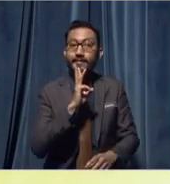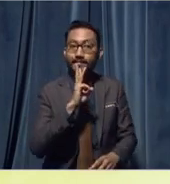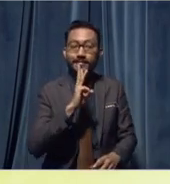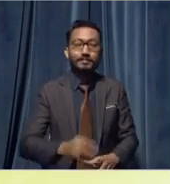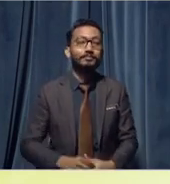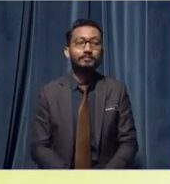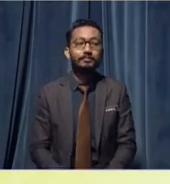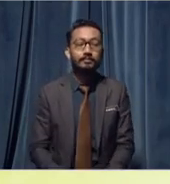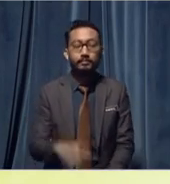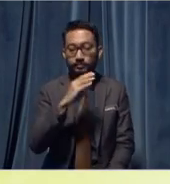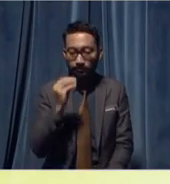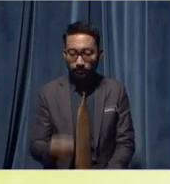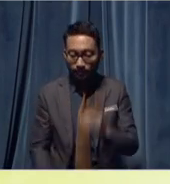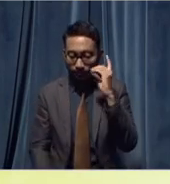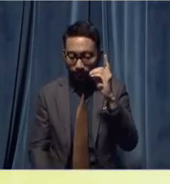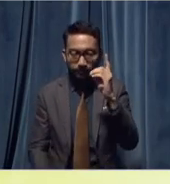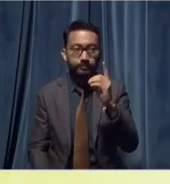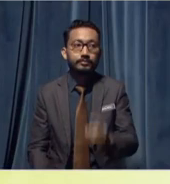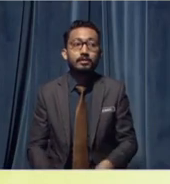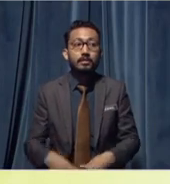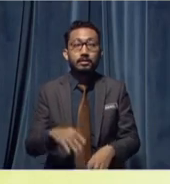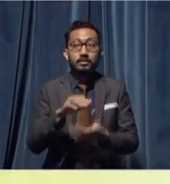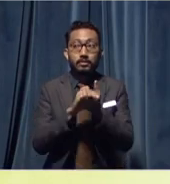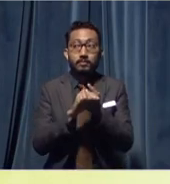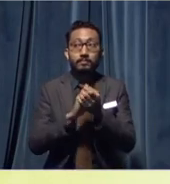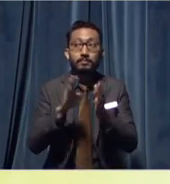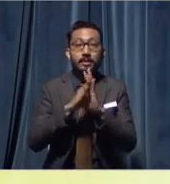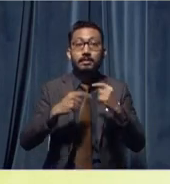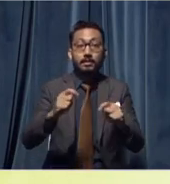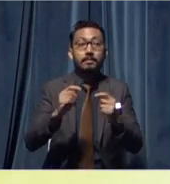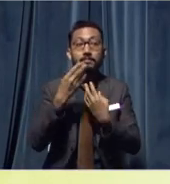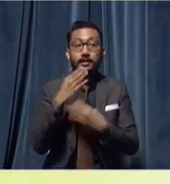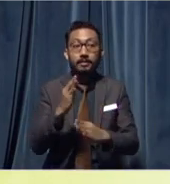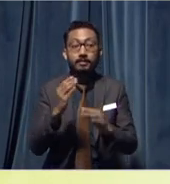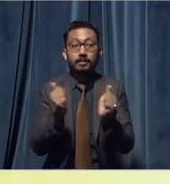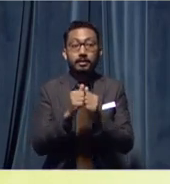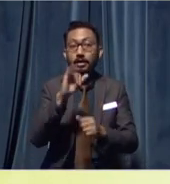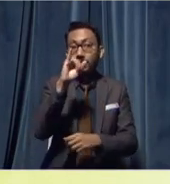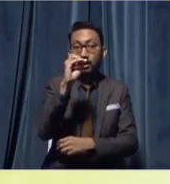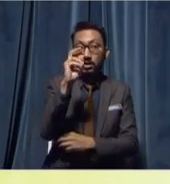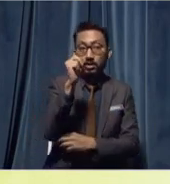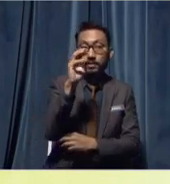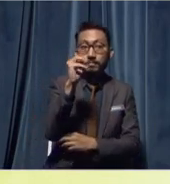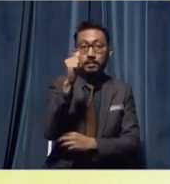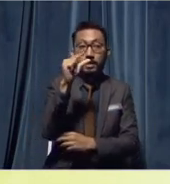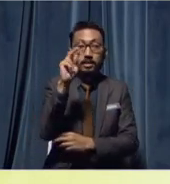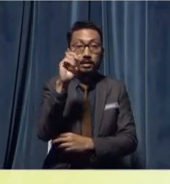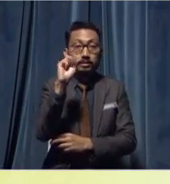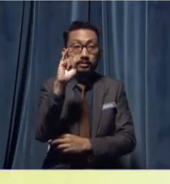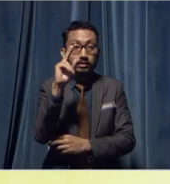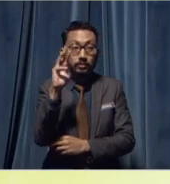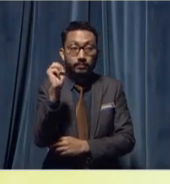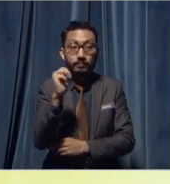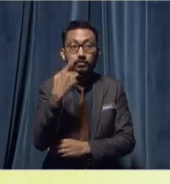air. Manakala pilihan D, sabun bertindak balas dengan ion magnesium